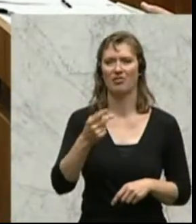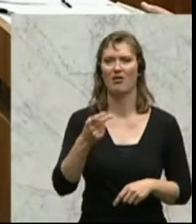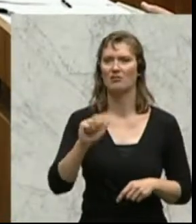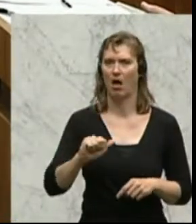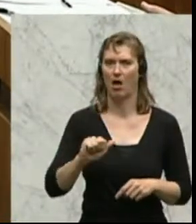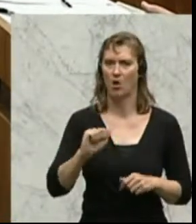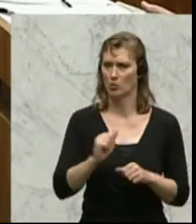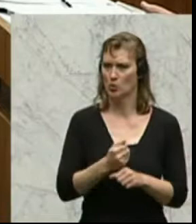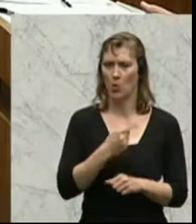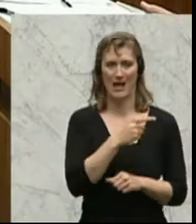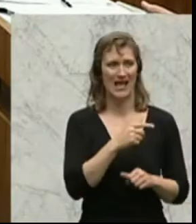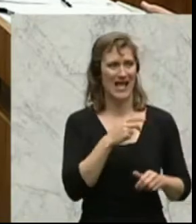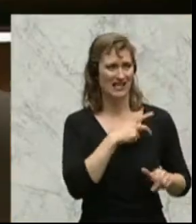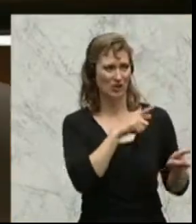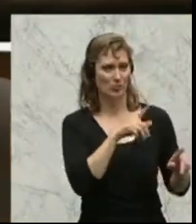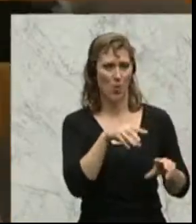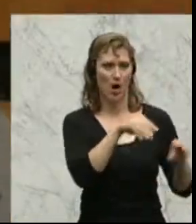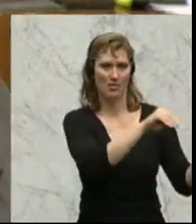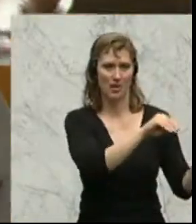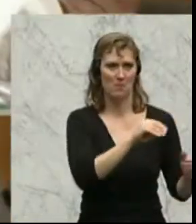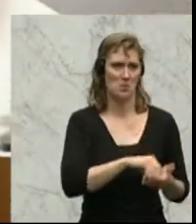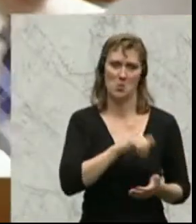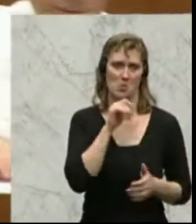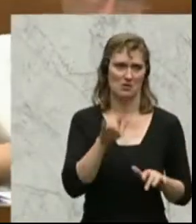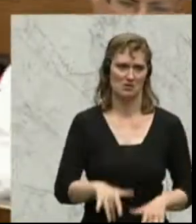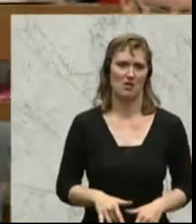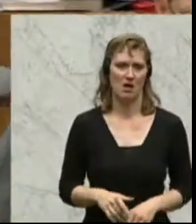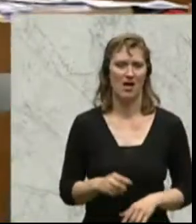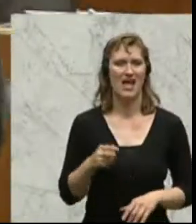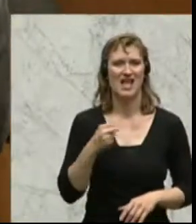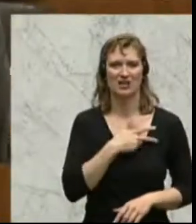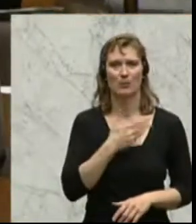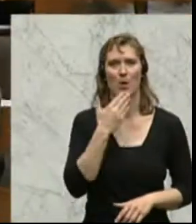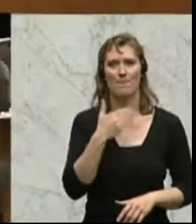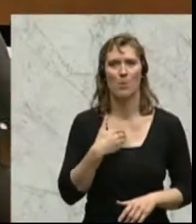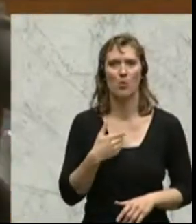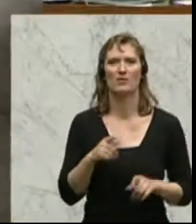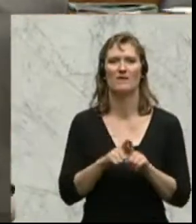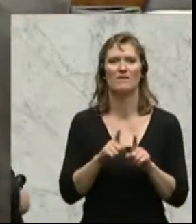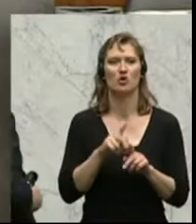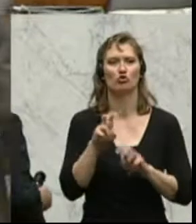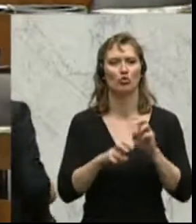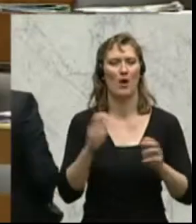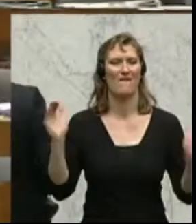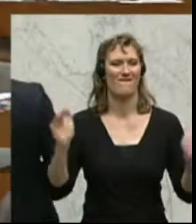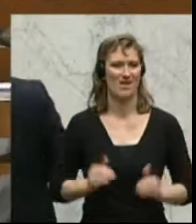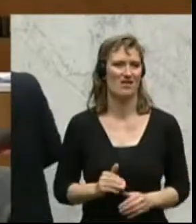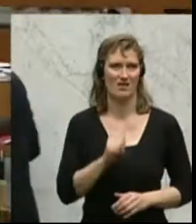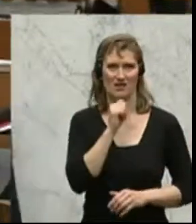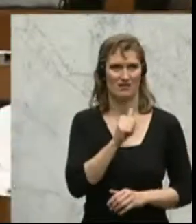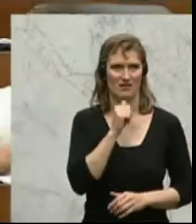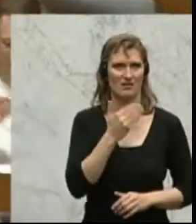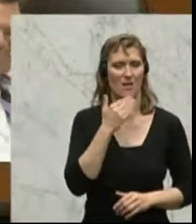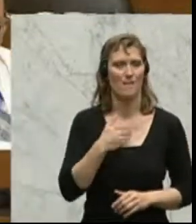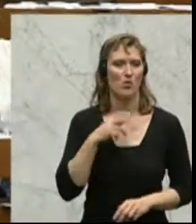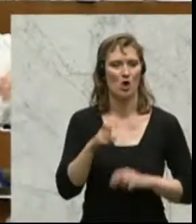noch nicht angekommen zu sein. Denn die SPÖ möchte in Summe keine Steuern senken, sondern die Steuern nur